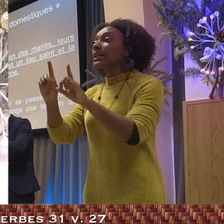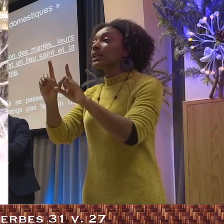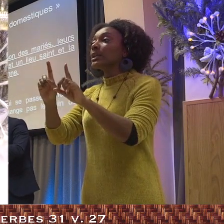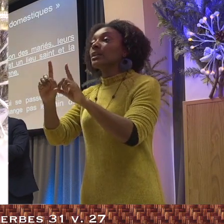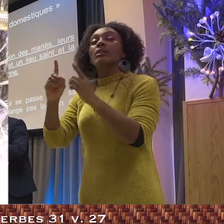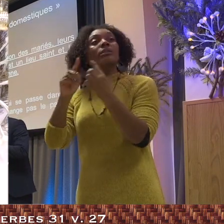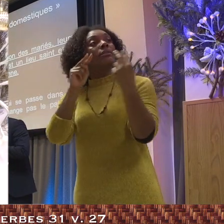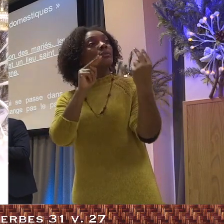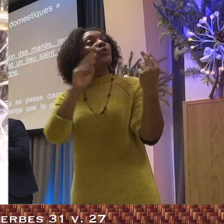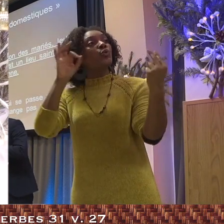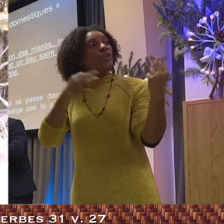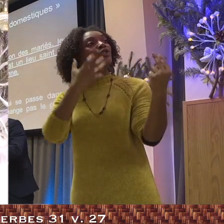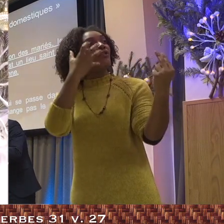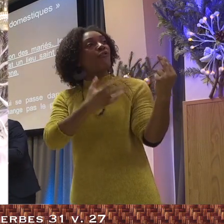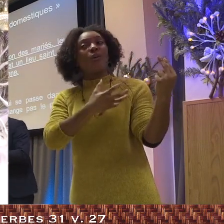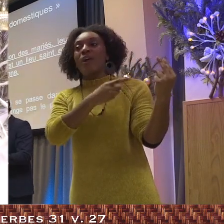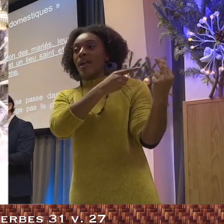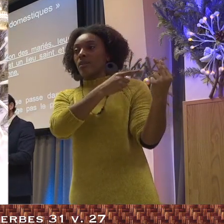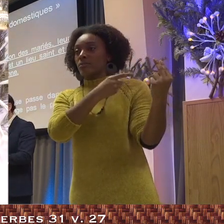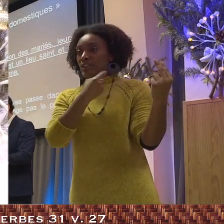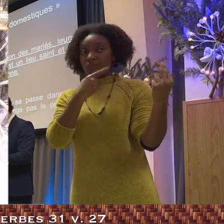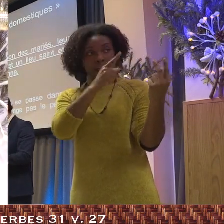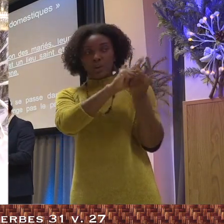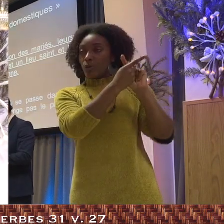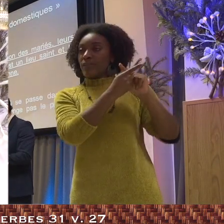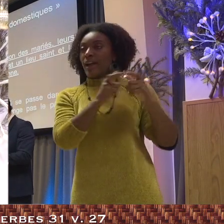la gardienne de ta maison. Amen.